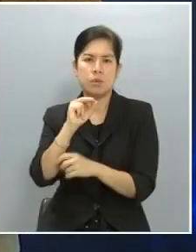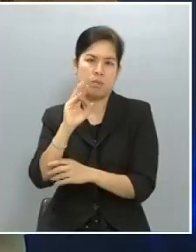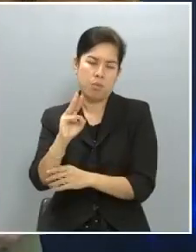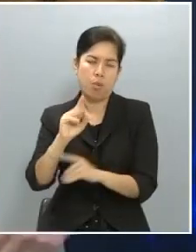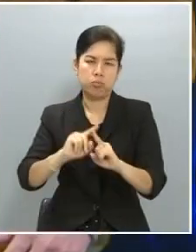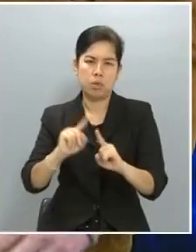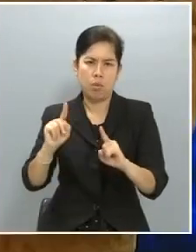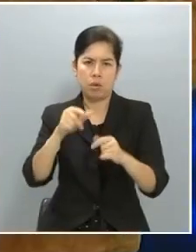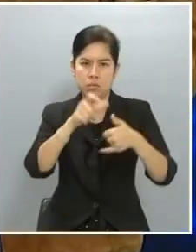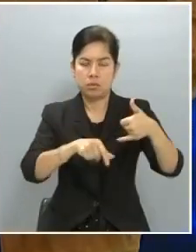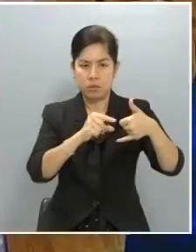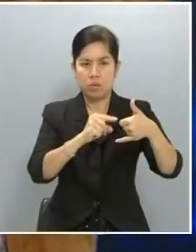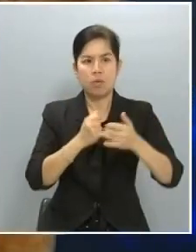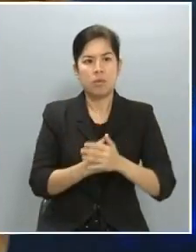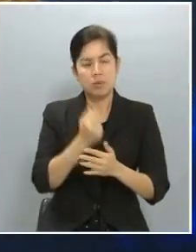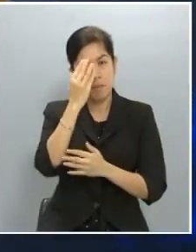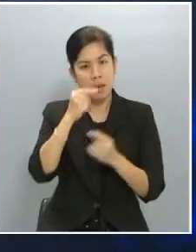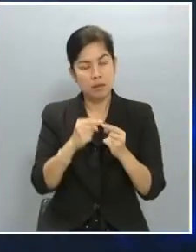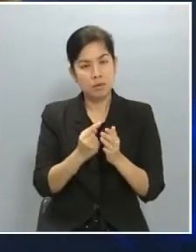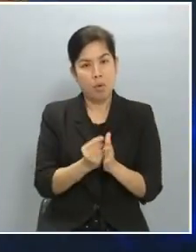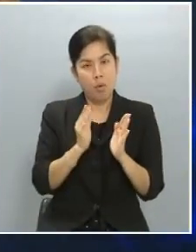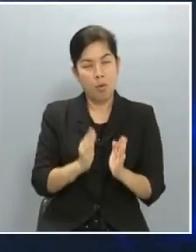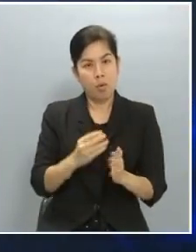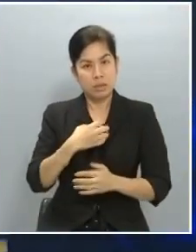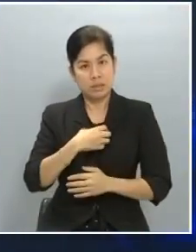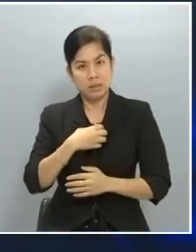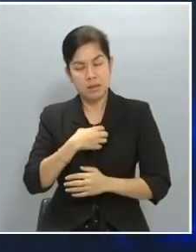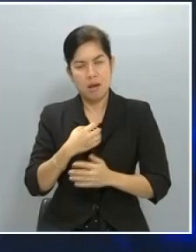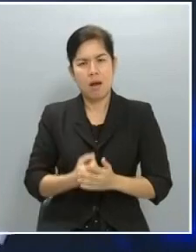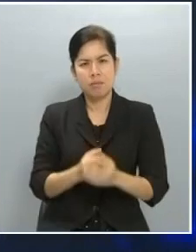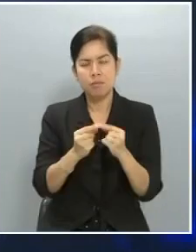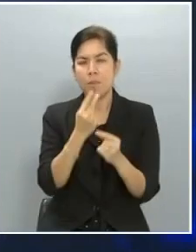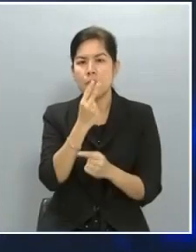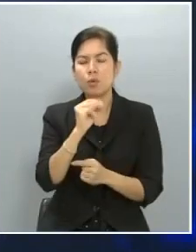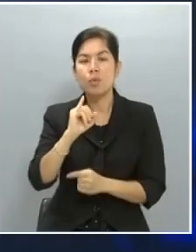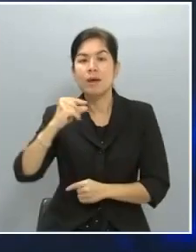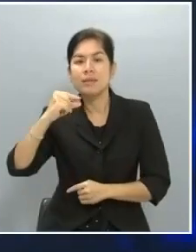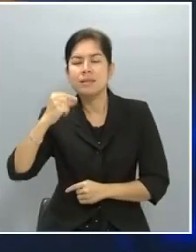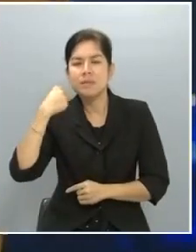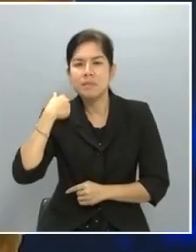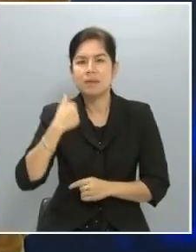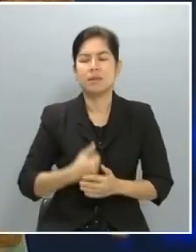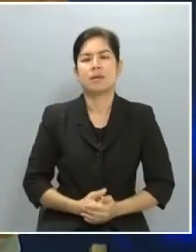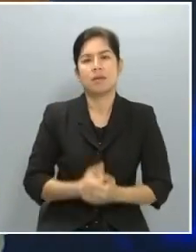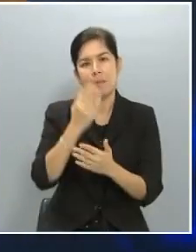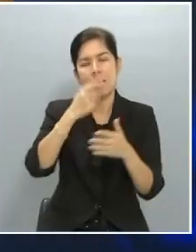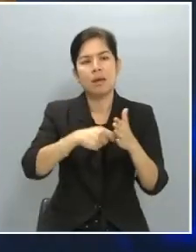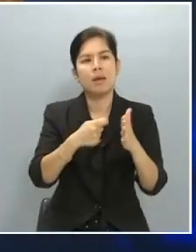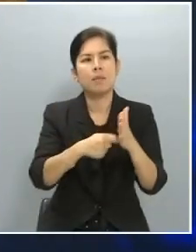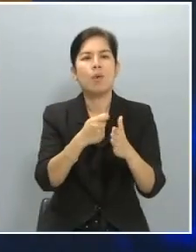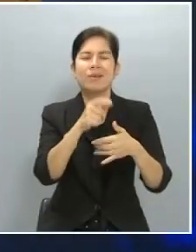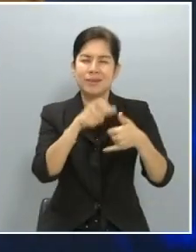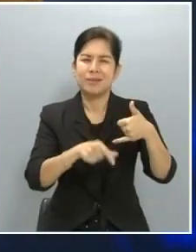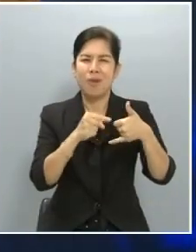ขาทำให้คนอยากเข้าไปใน IG เขายิ่งกว่าโรนัลโดยิ่งกว่าเมสซี่ยิ่งกว่าคนหล่อเพราะเขาเป็นคนอาร